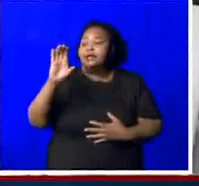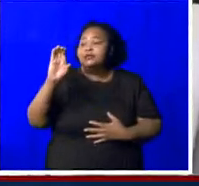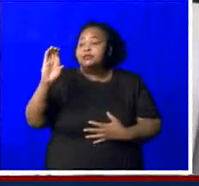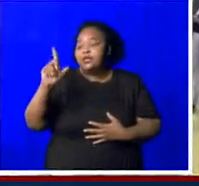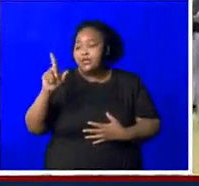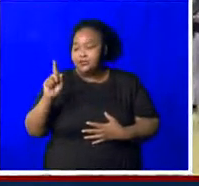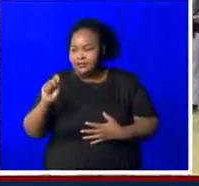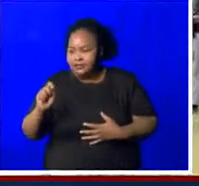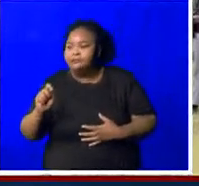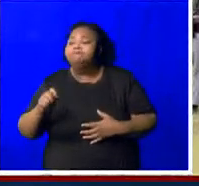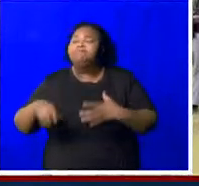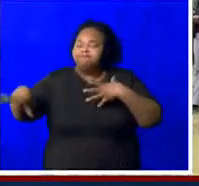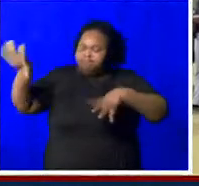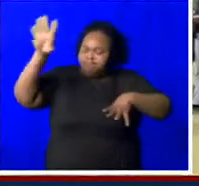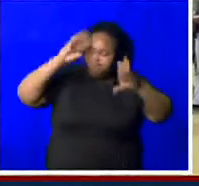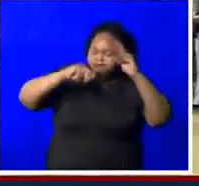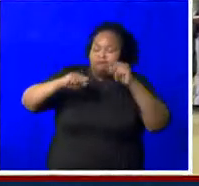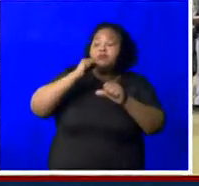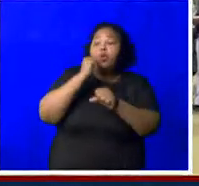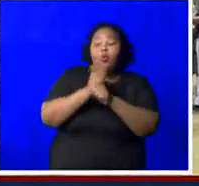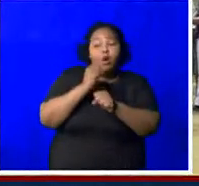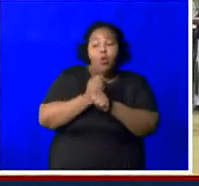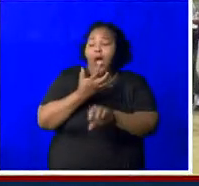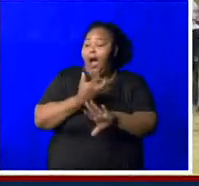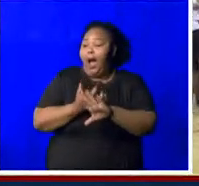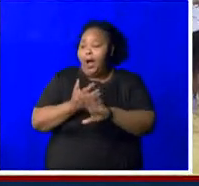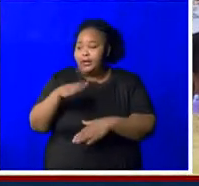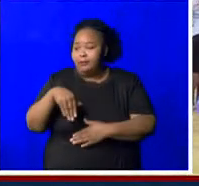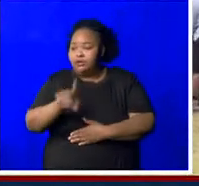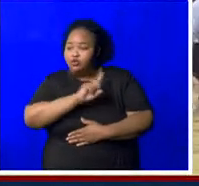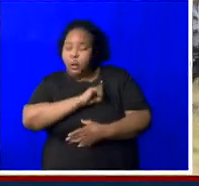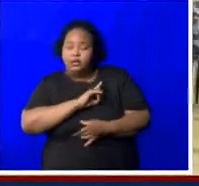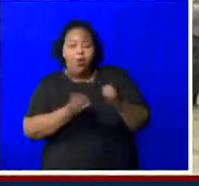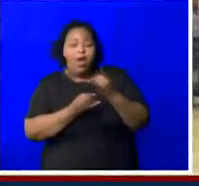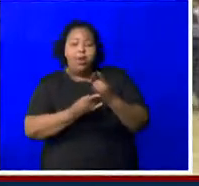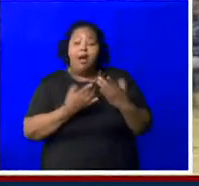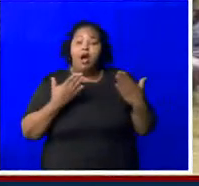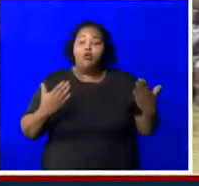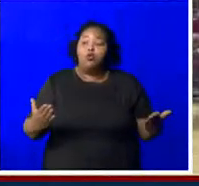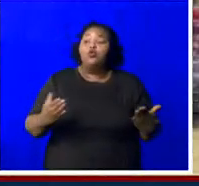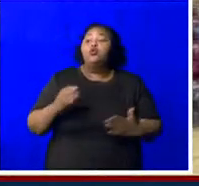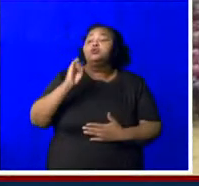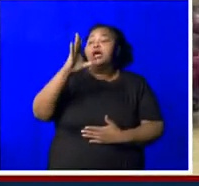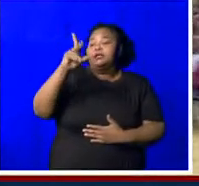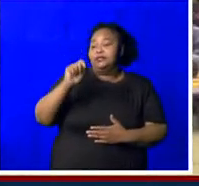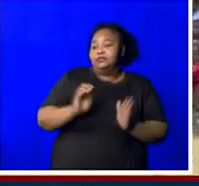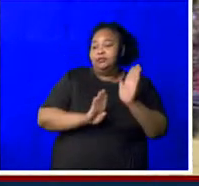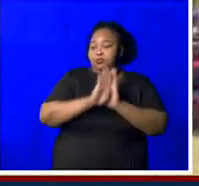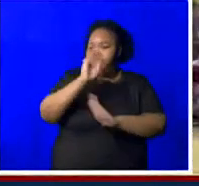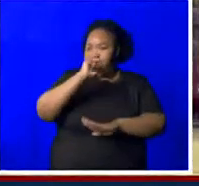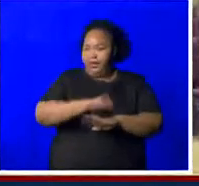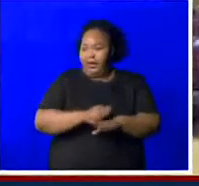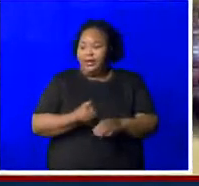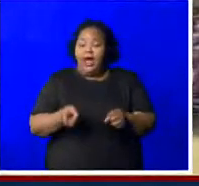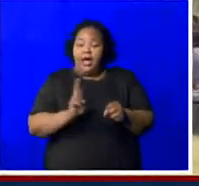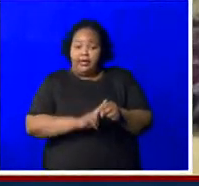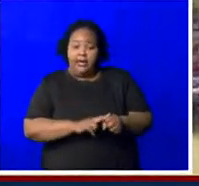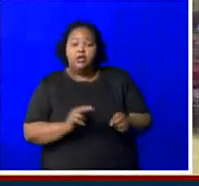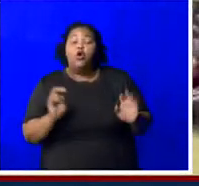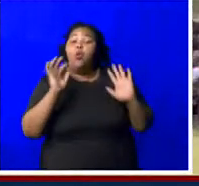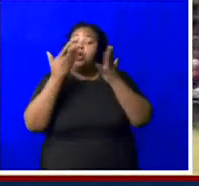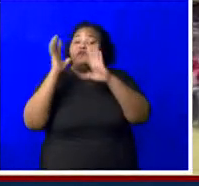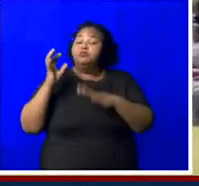lelihle. Indvuna ibese seyibulala emabhodlele enkampaneni le kungiyona ilawula tekuchumana iveni